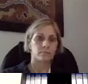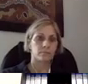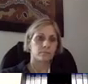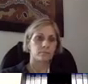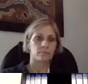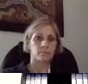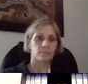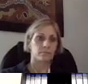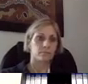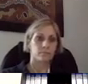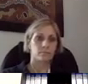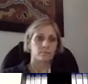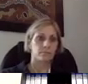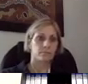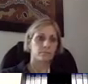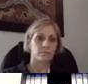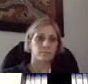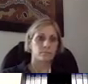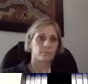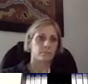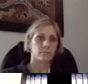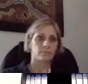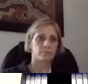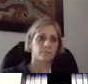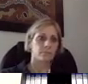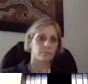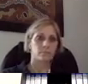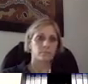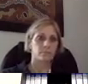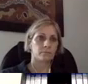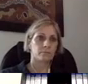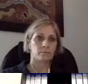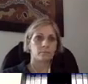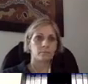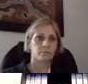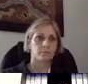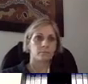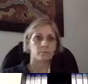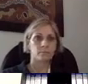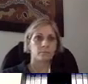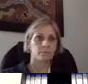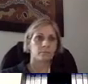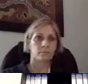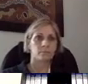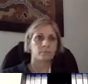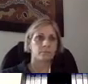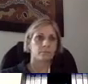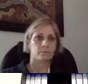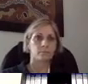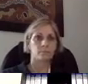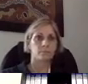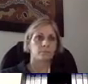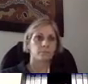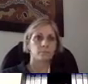febbraio ovvero l'istituzione della zona rossa nei comuni di eh Codogno e Voiogano e negli altri comuni strettamente